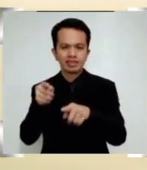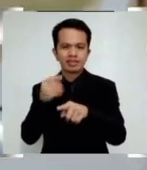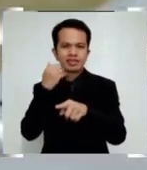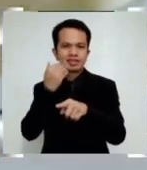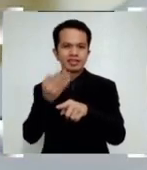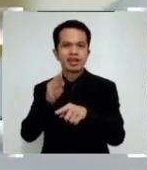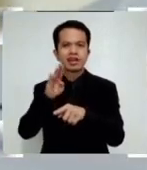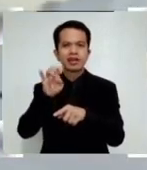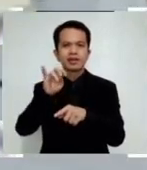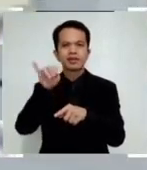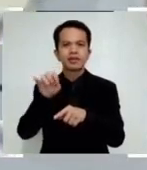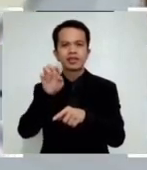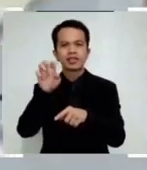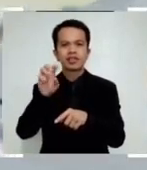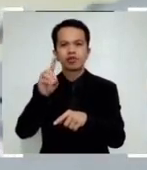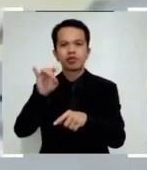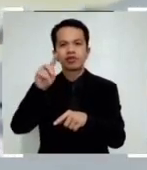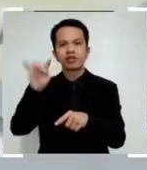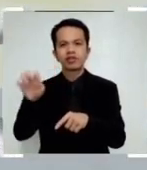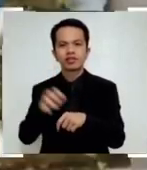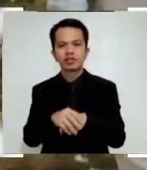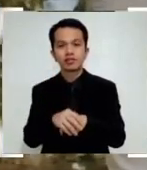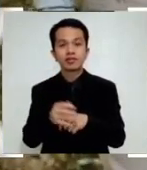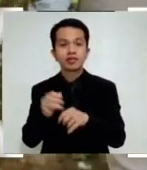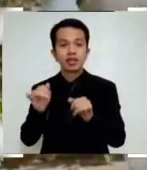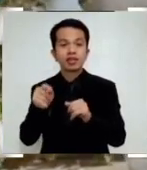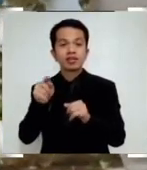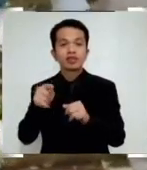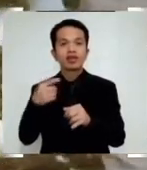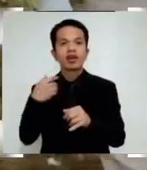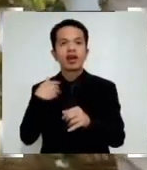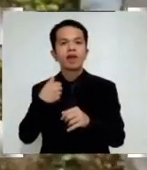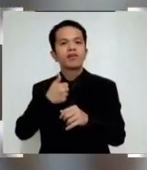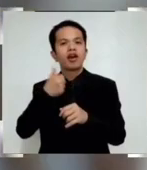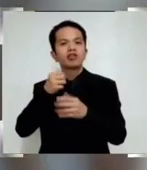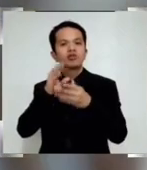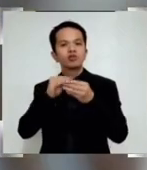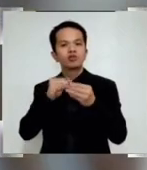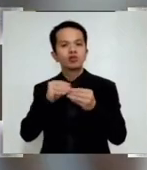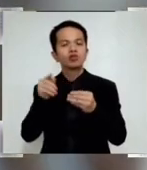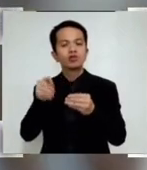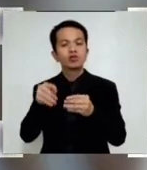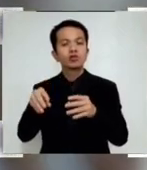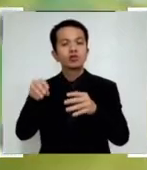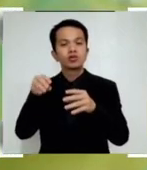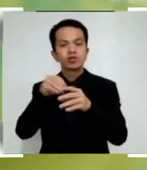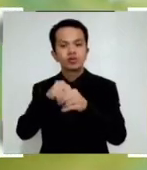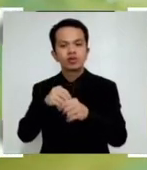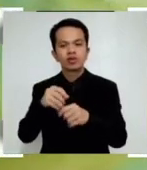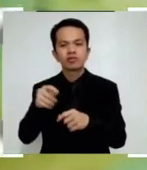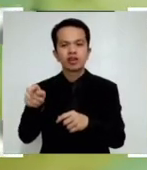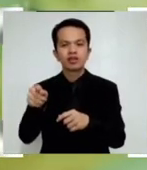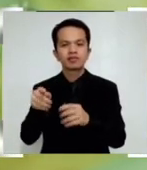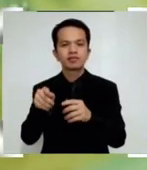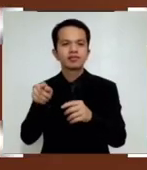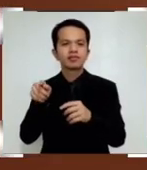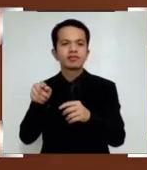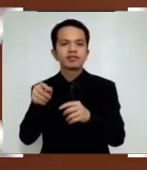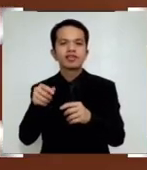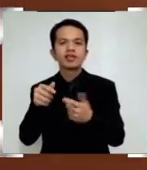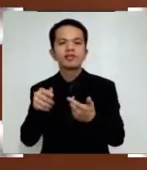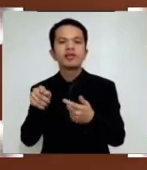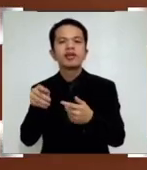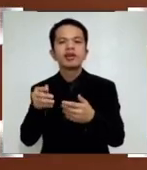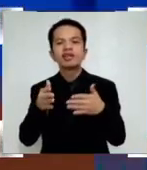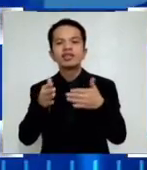Otep. Question is, si Christoph, may backstory rin dapat kung saan itinakwil siya ng kanyang kaibigan noon. Noong wala na siyang kaibigan, doon